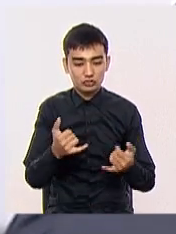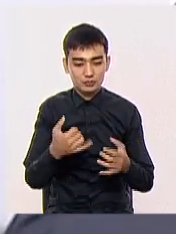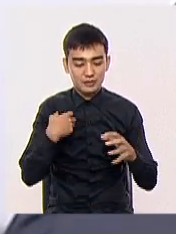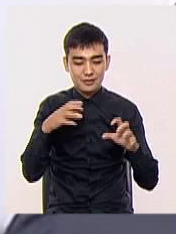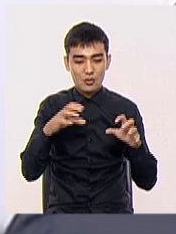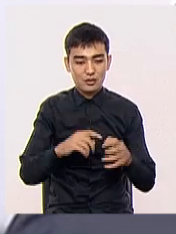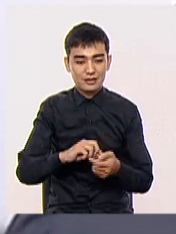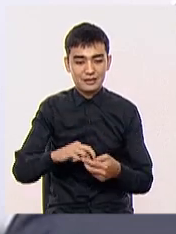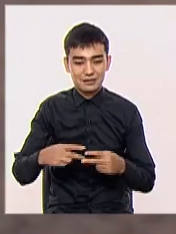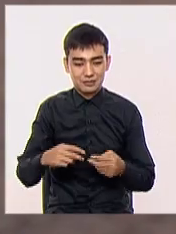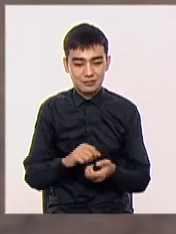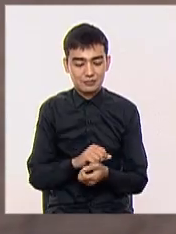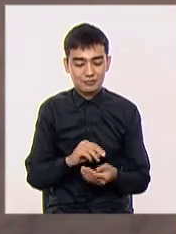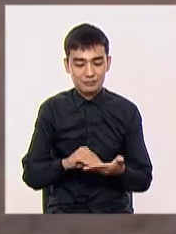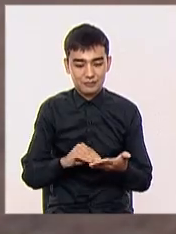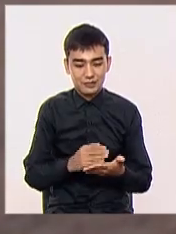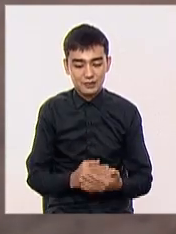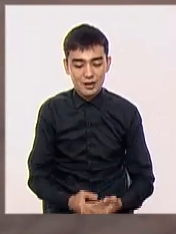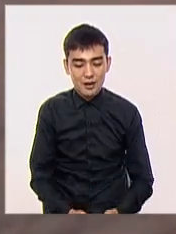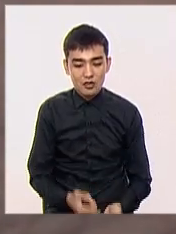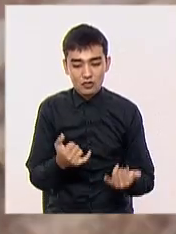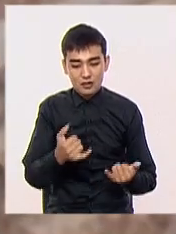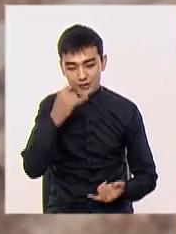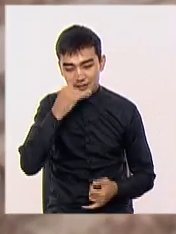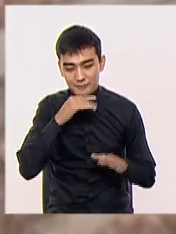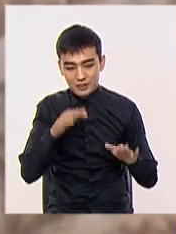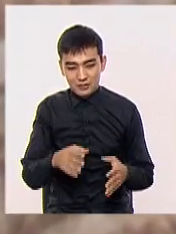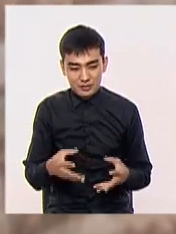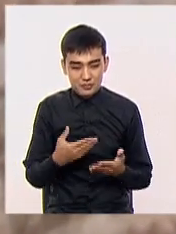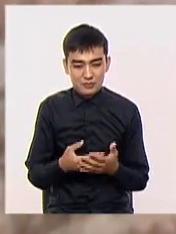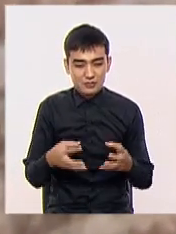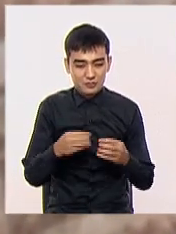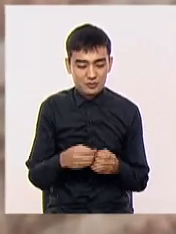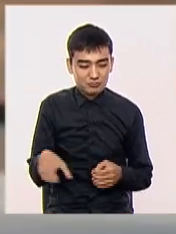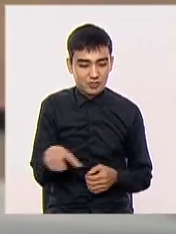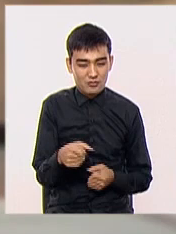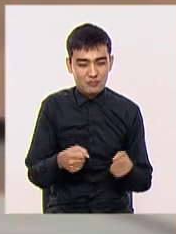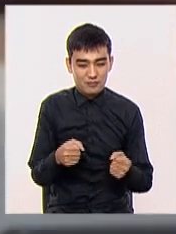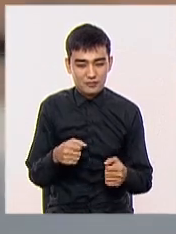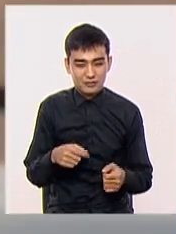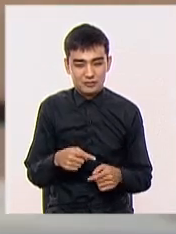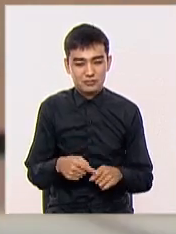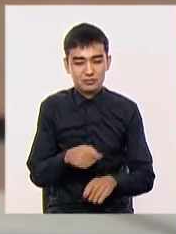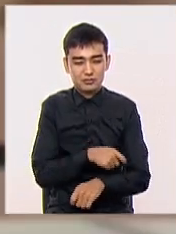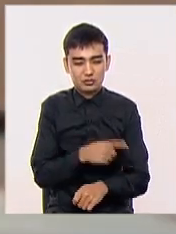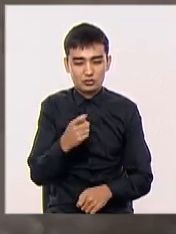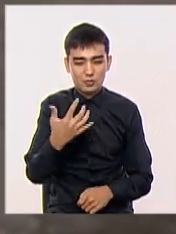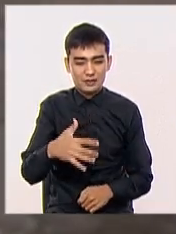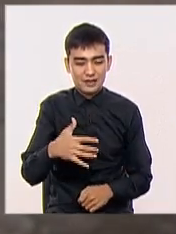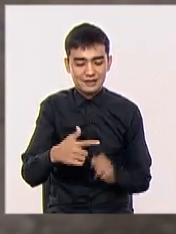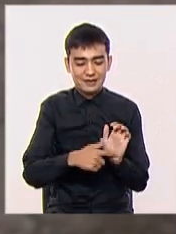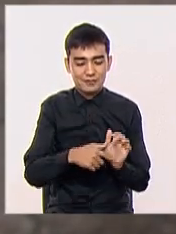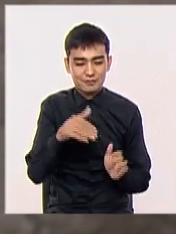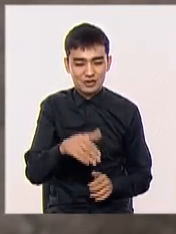өзгеріс кіргізіп отырмыз. Айта кетейін, қазір Қазақстанда жалпы қолданыстағы автокөлік жолдарының ұзындығы 157 мың шақырымды